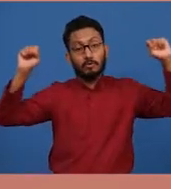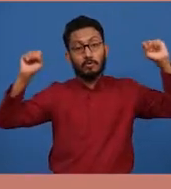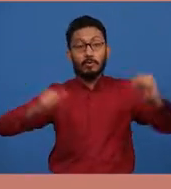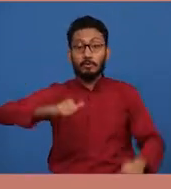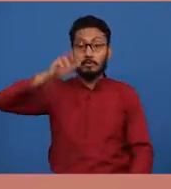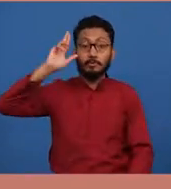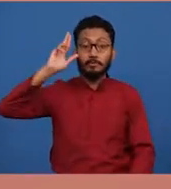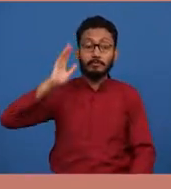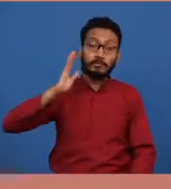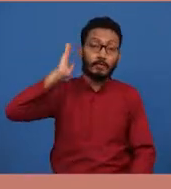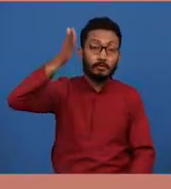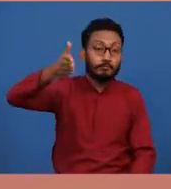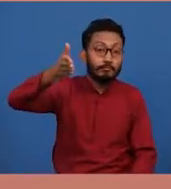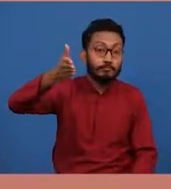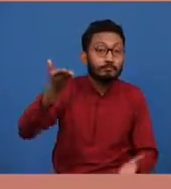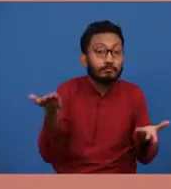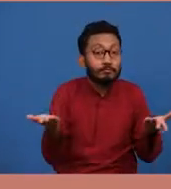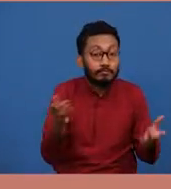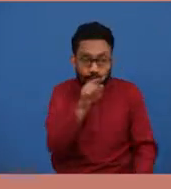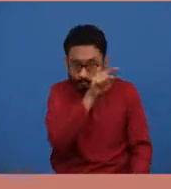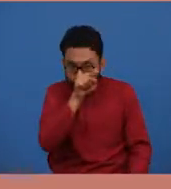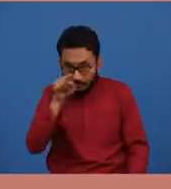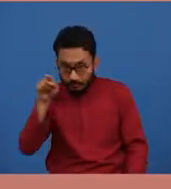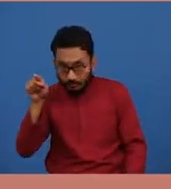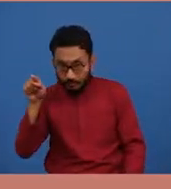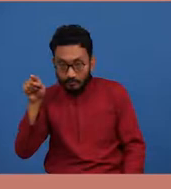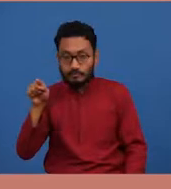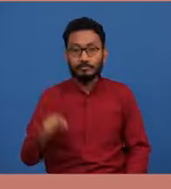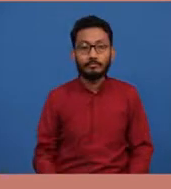akan isikan tempat kosong.